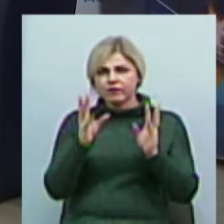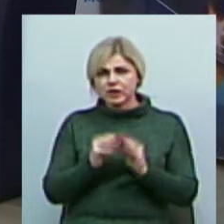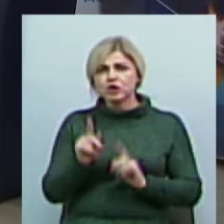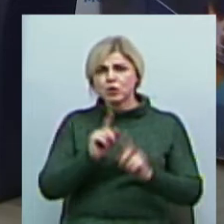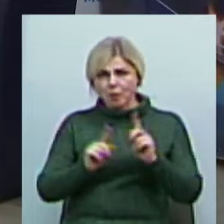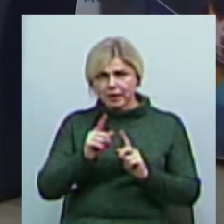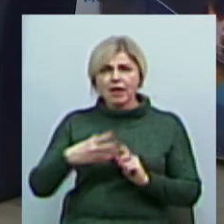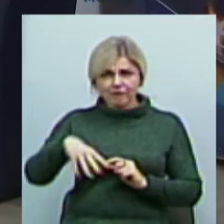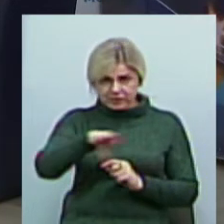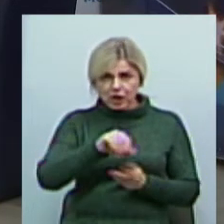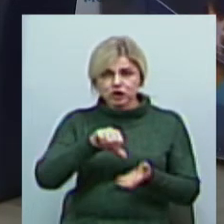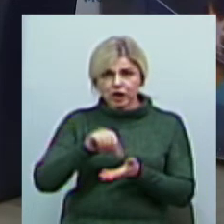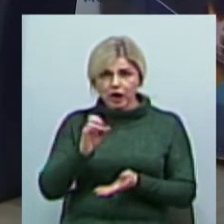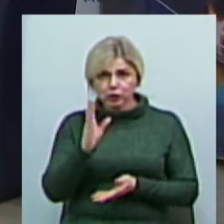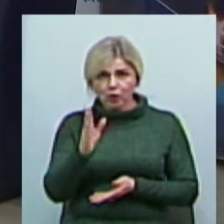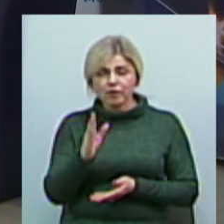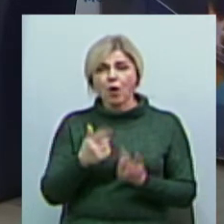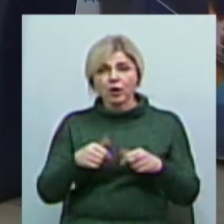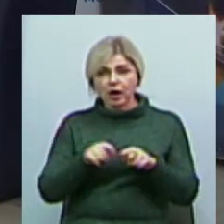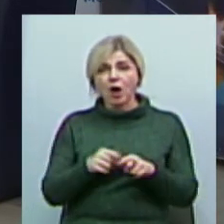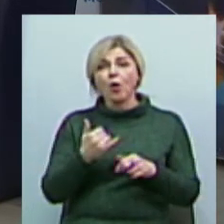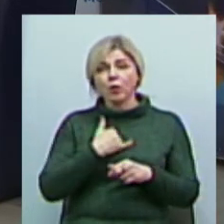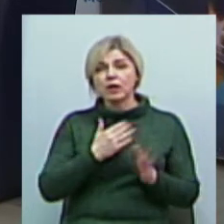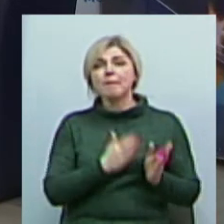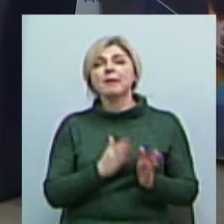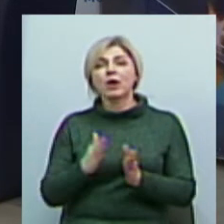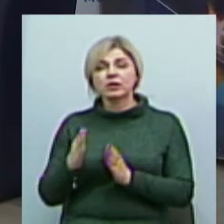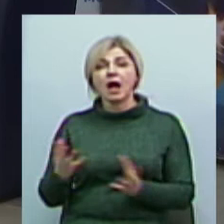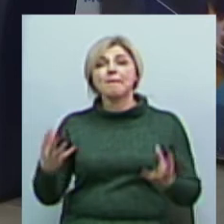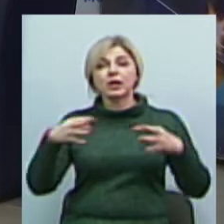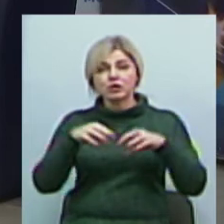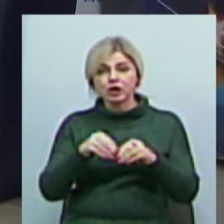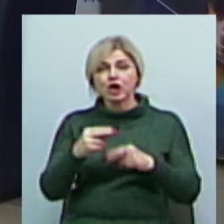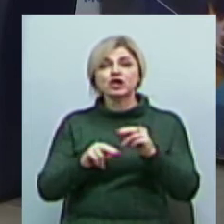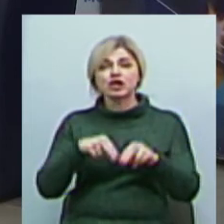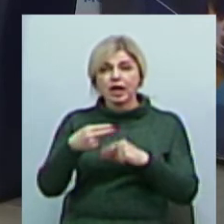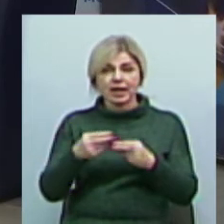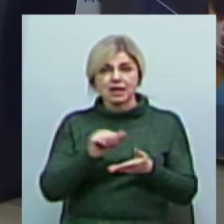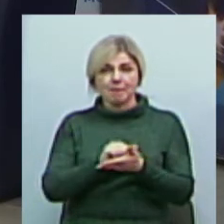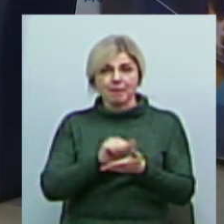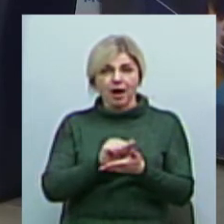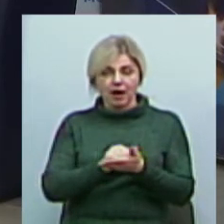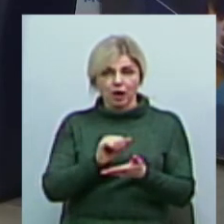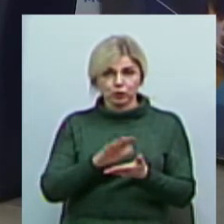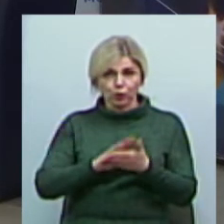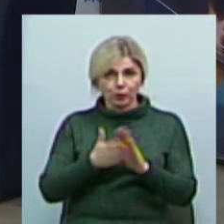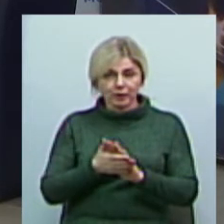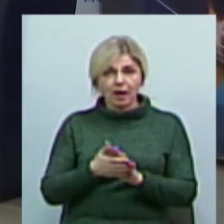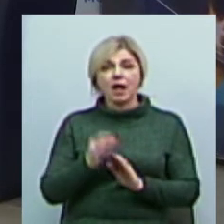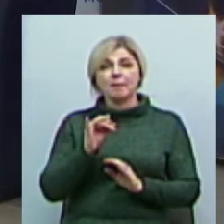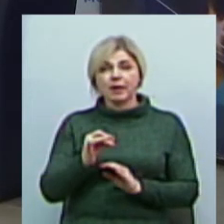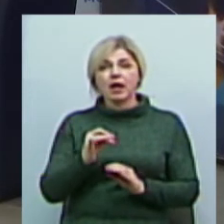Ну, которые у нас механизм присоединения через меморандум. Угу. То есть мы запустили процедуру